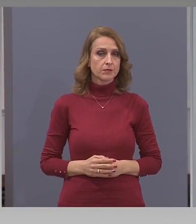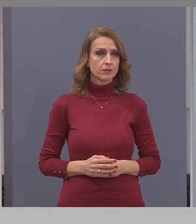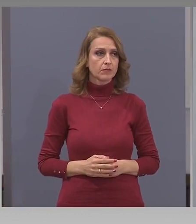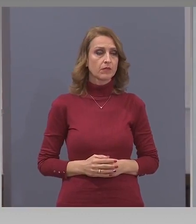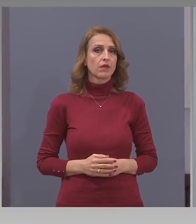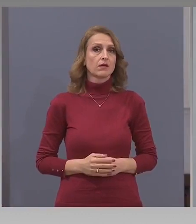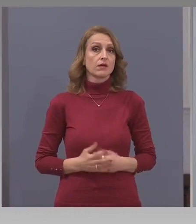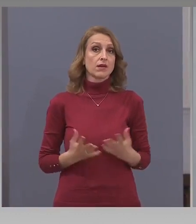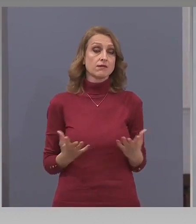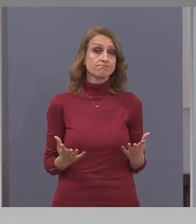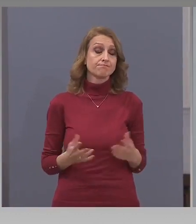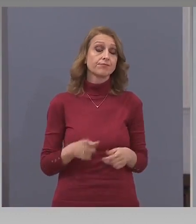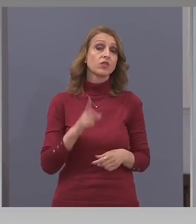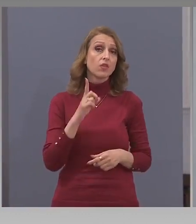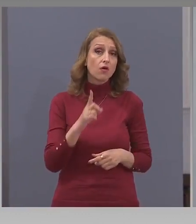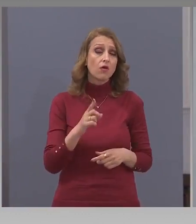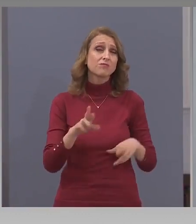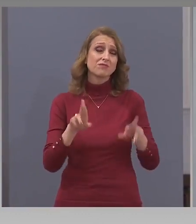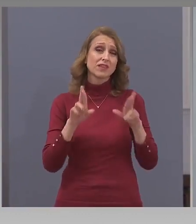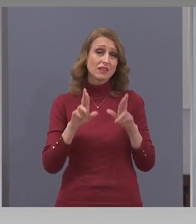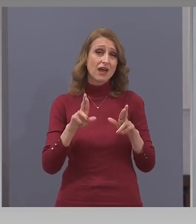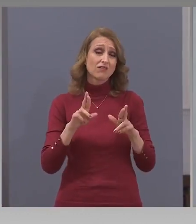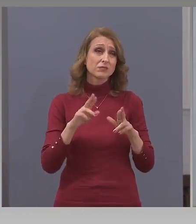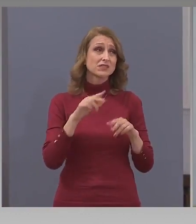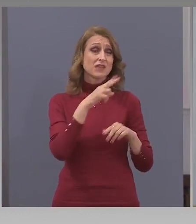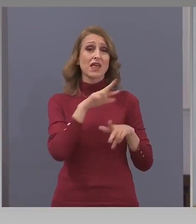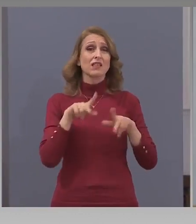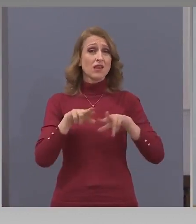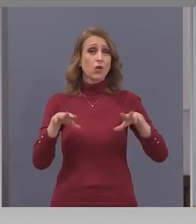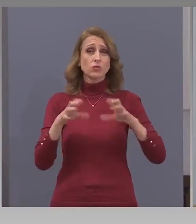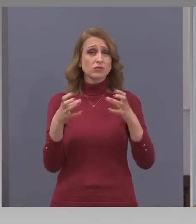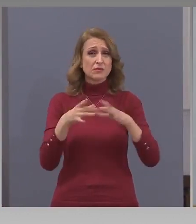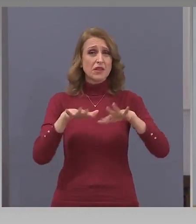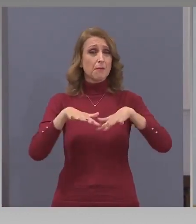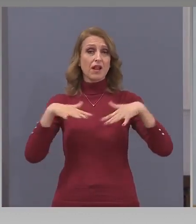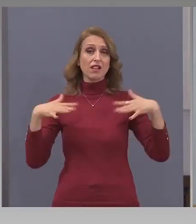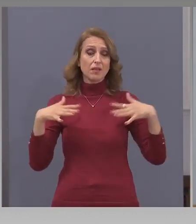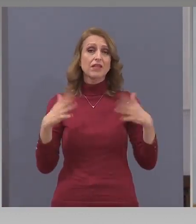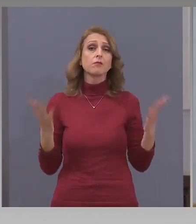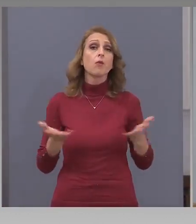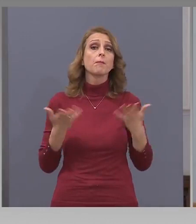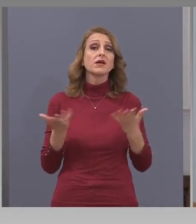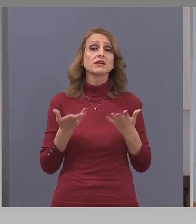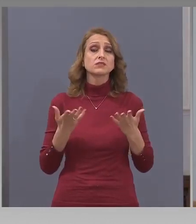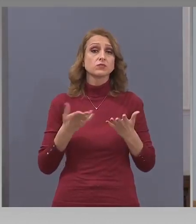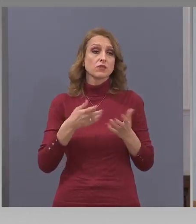Но надявам се парламентът утре по най-бързия начин да се гледа от комисиите